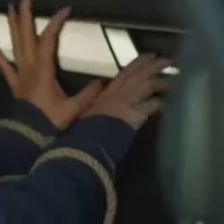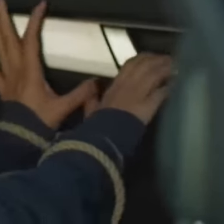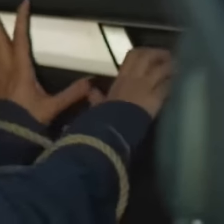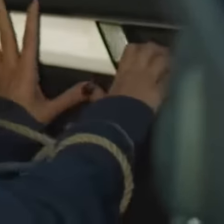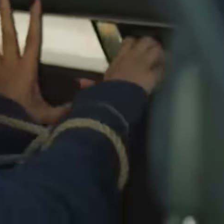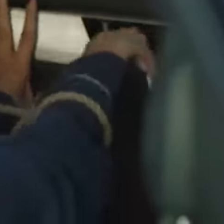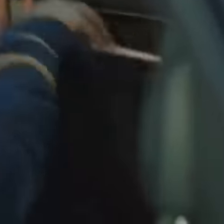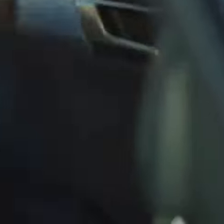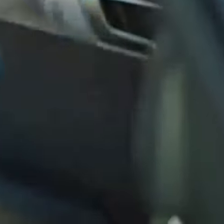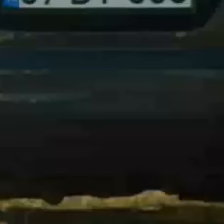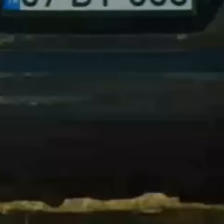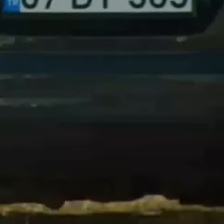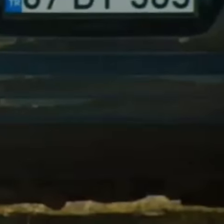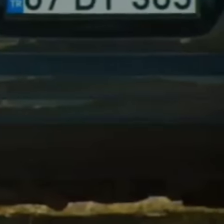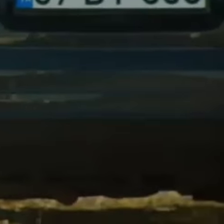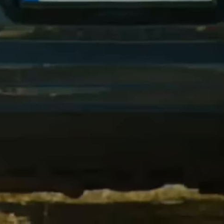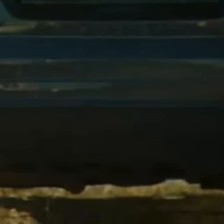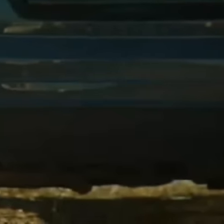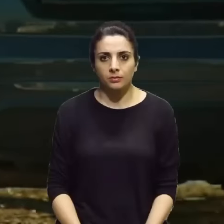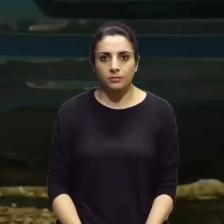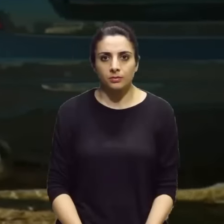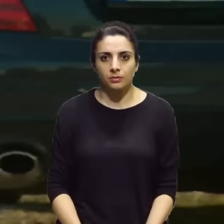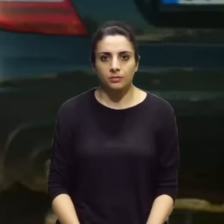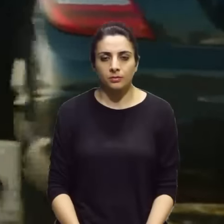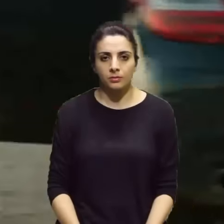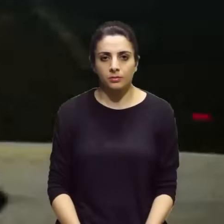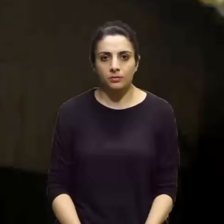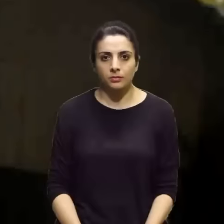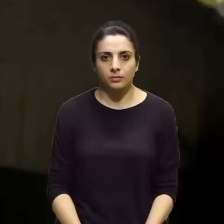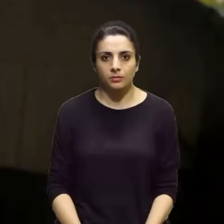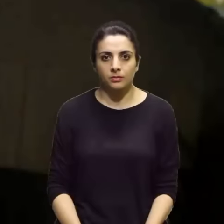Ön koltuktaki Akif'i aldırmadan bağlı ellerle açtı kapıyı, koşuyor.